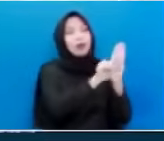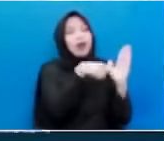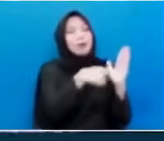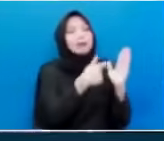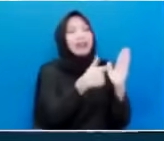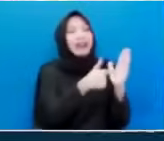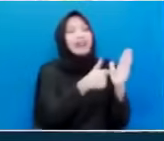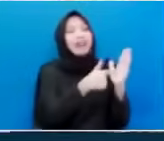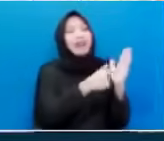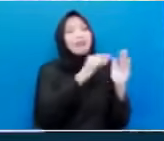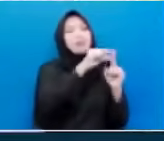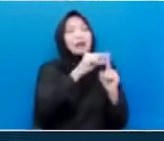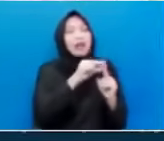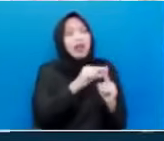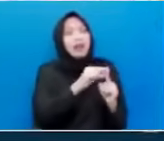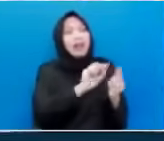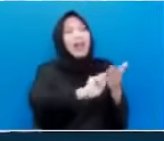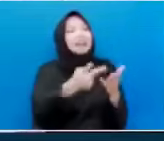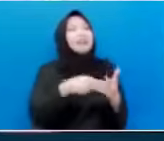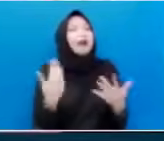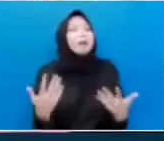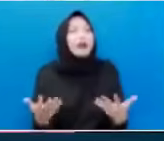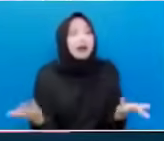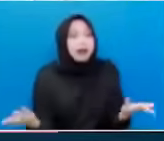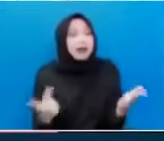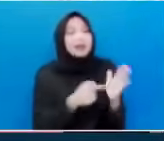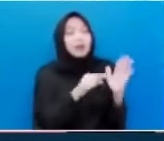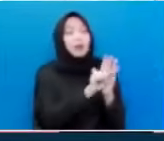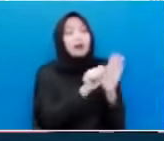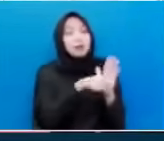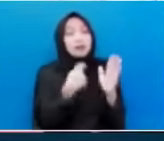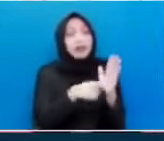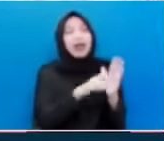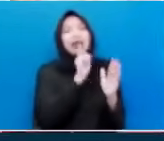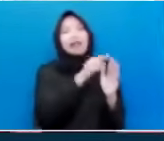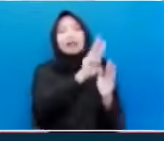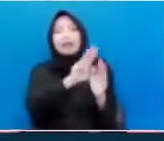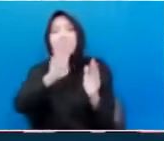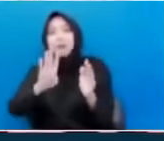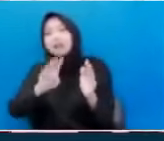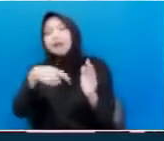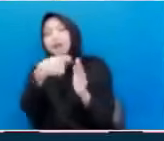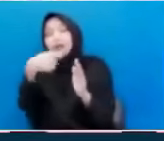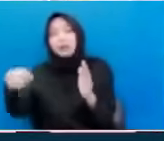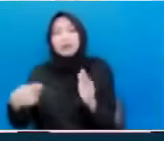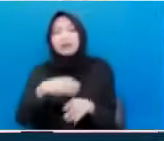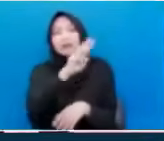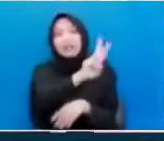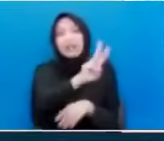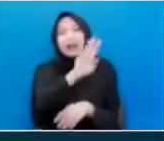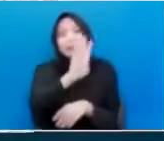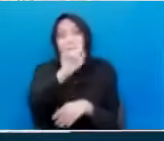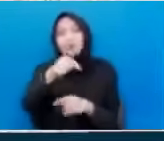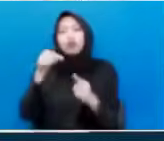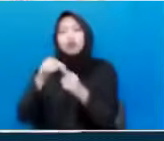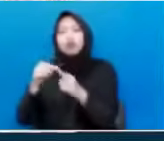misalnya hanya 34 menteri jangan-jangan nanti undang-undang Kementerian harus diubah untuk kepentingan menampung e